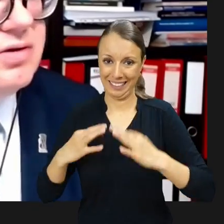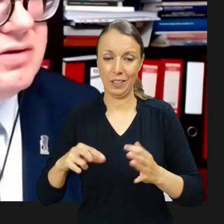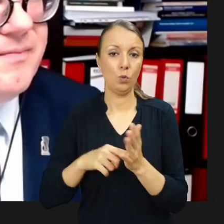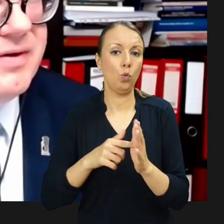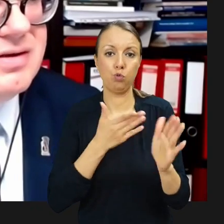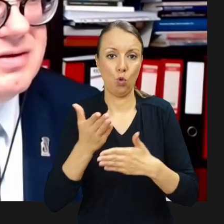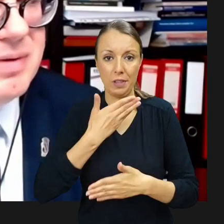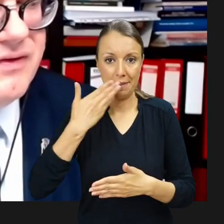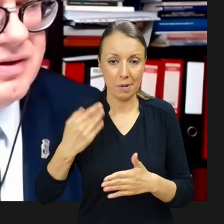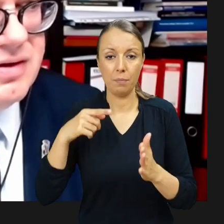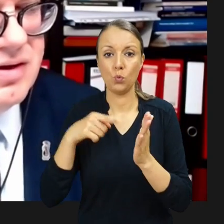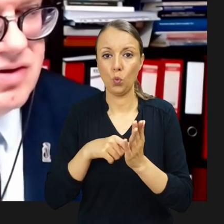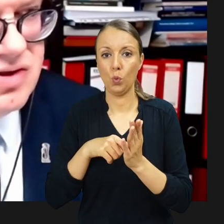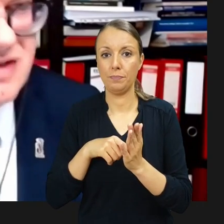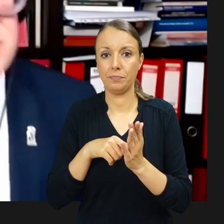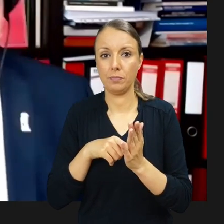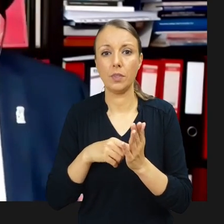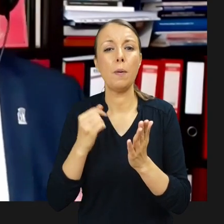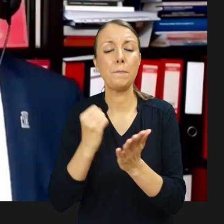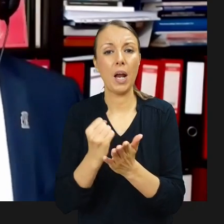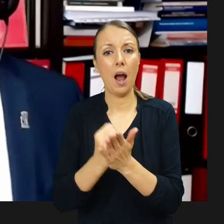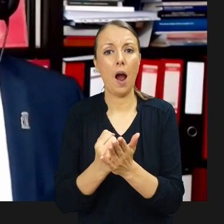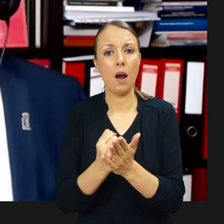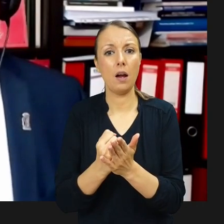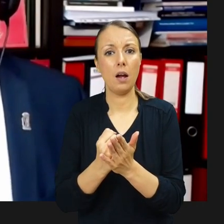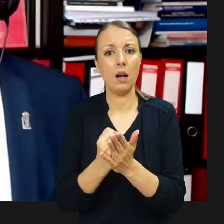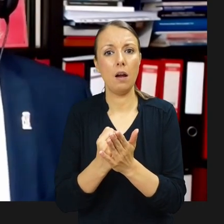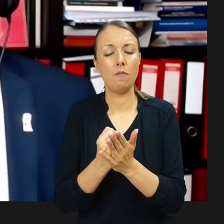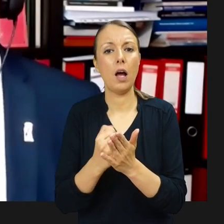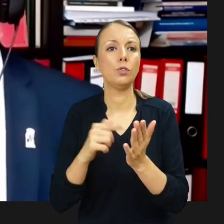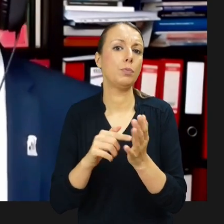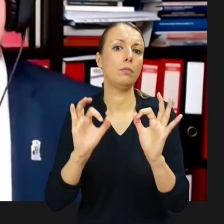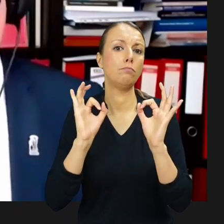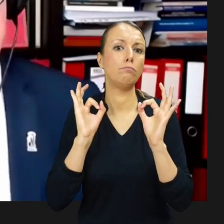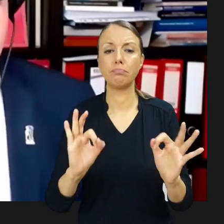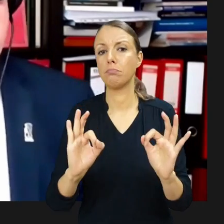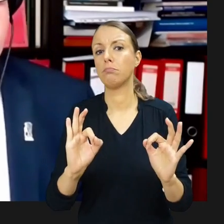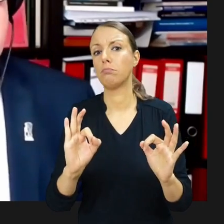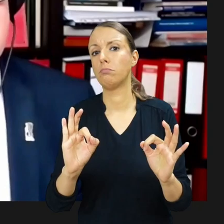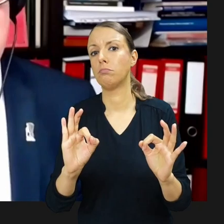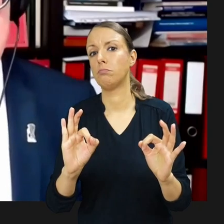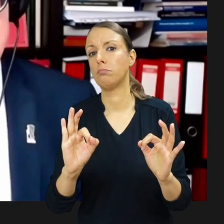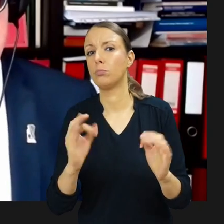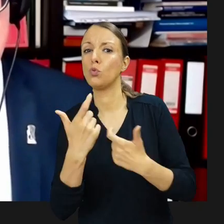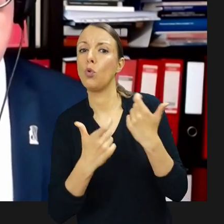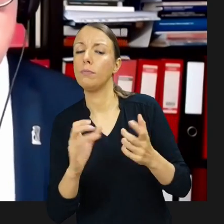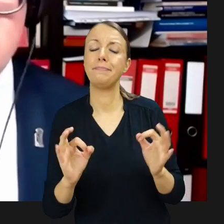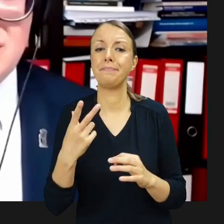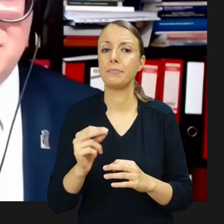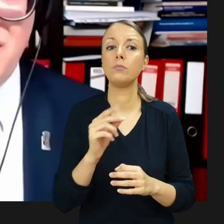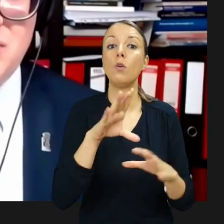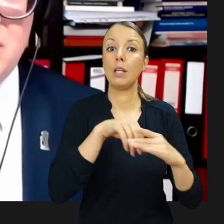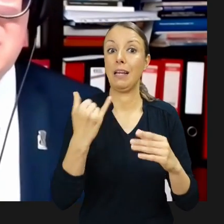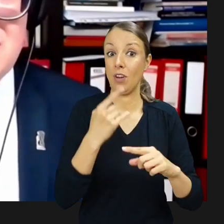tego typu sprawy rozstrzygać w sposób optymalny. Ten czynnik publiczno-prawny, który tam jest,